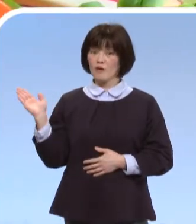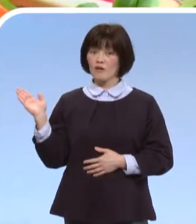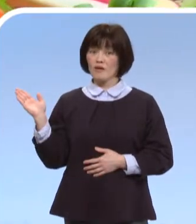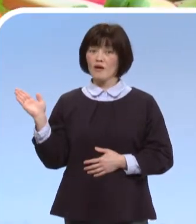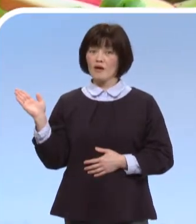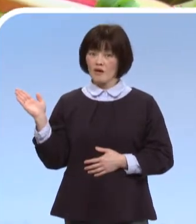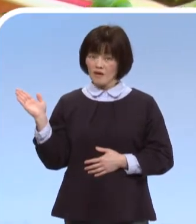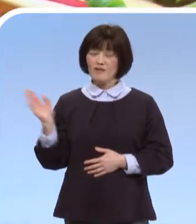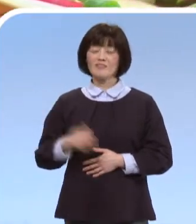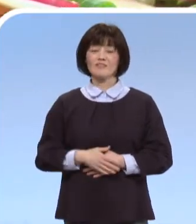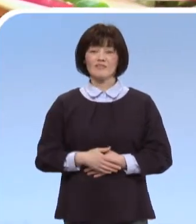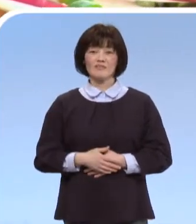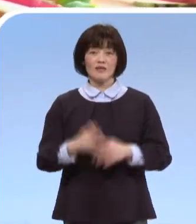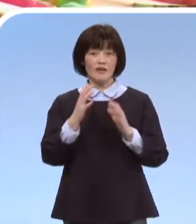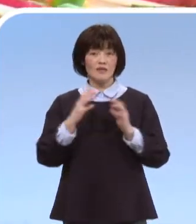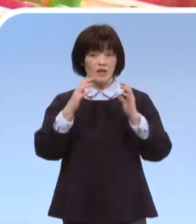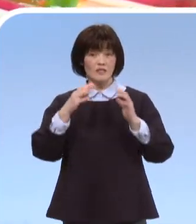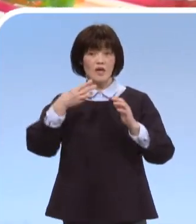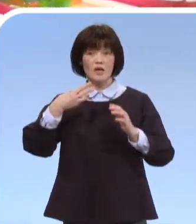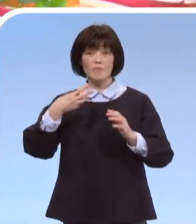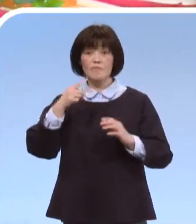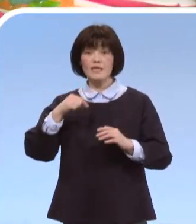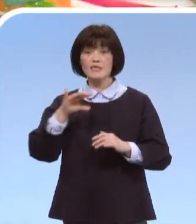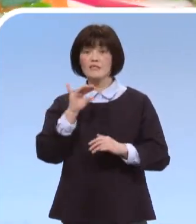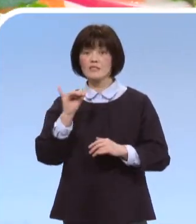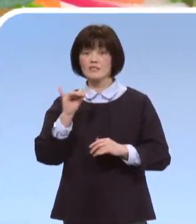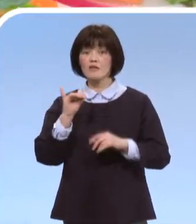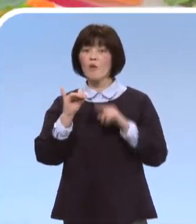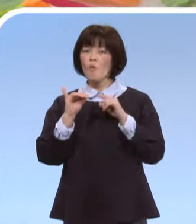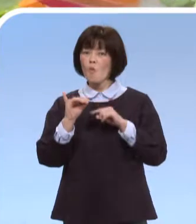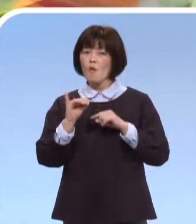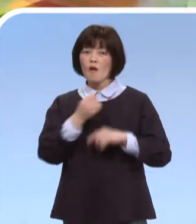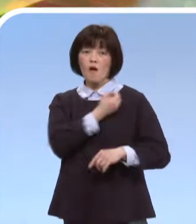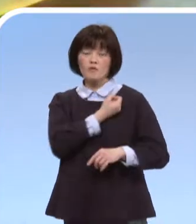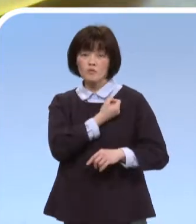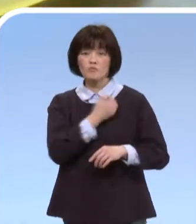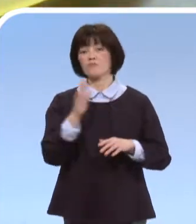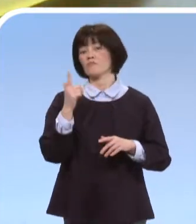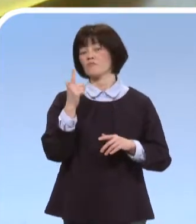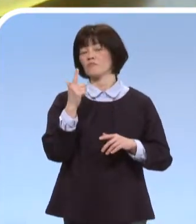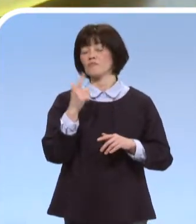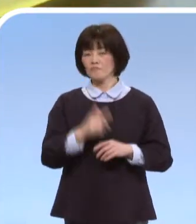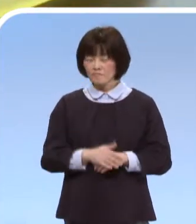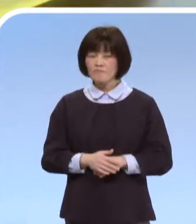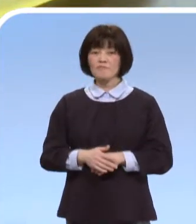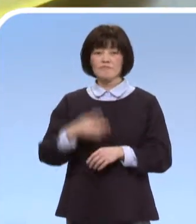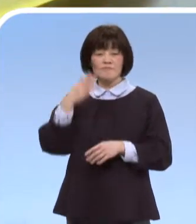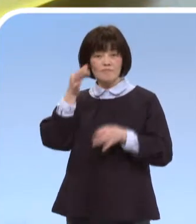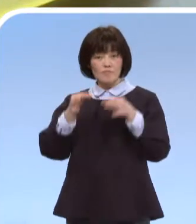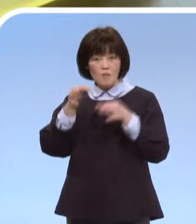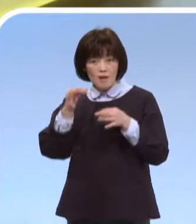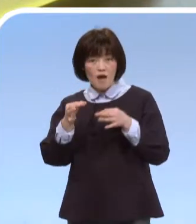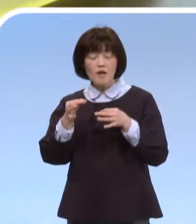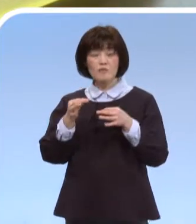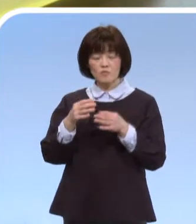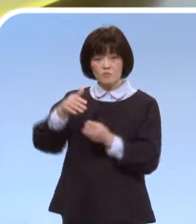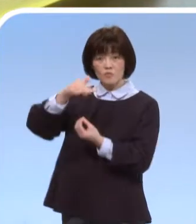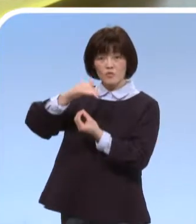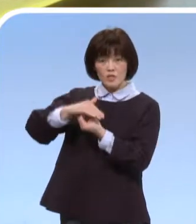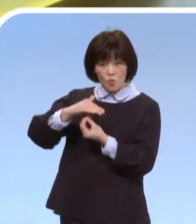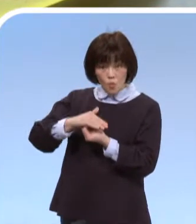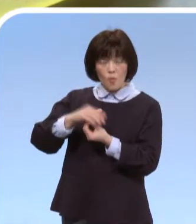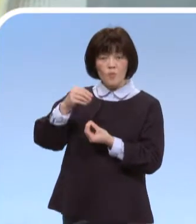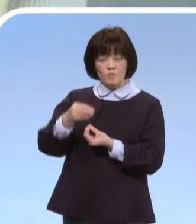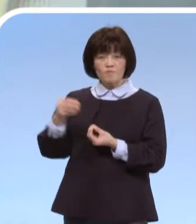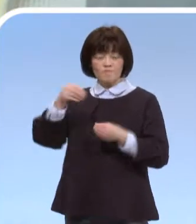さらにこちらはスパイス香る野菜ミンチ、丹波黒豆と3種類のキノコを掛け合わせ